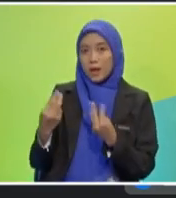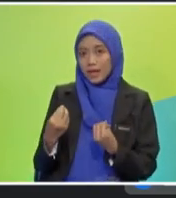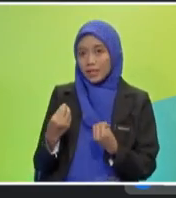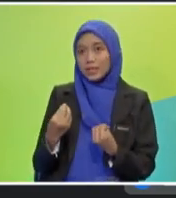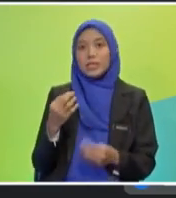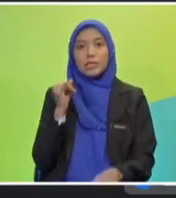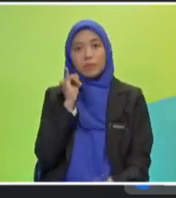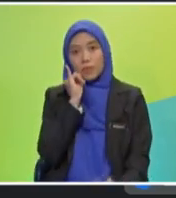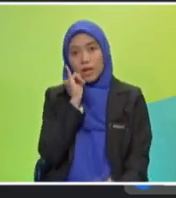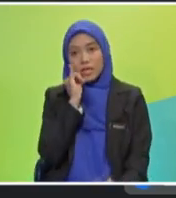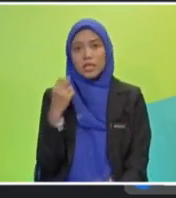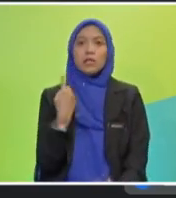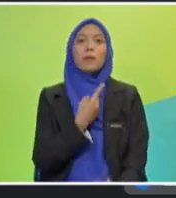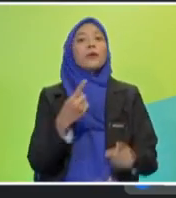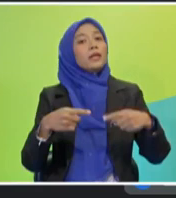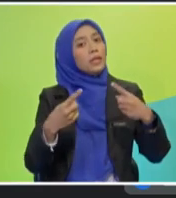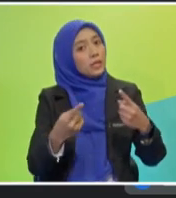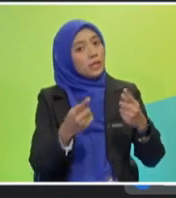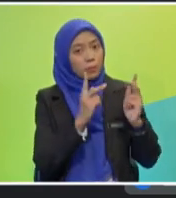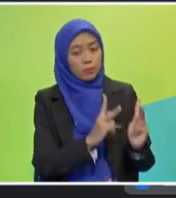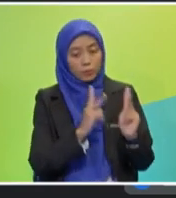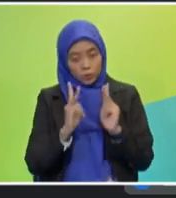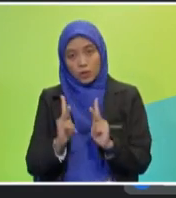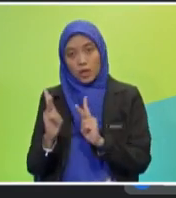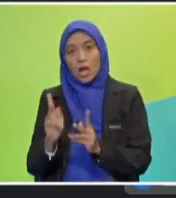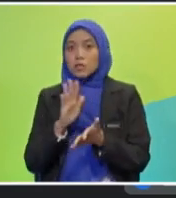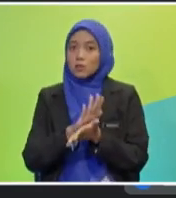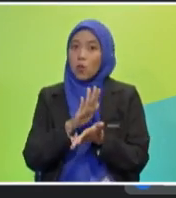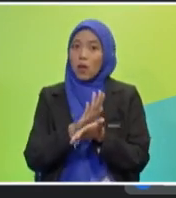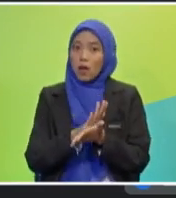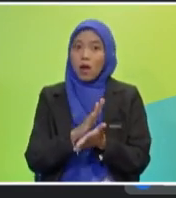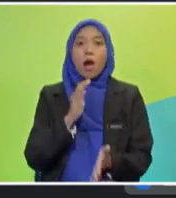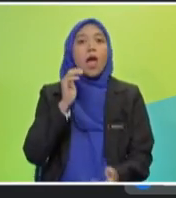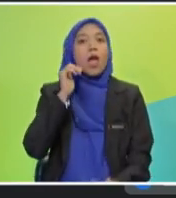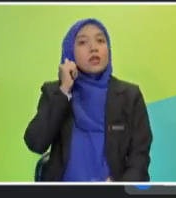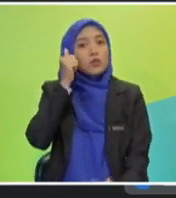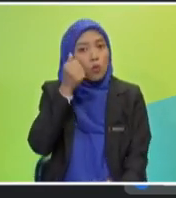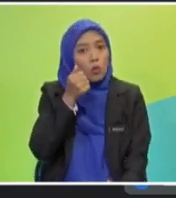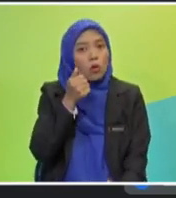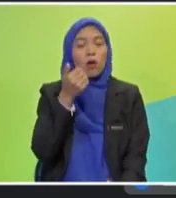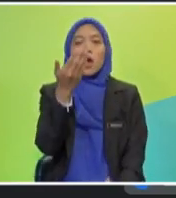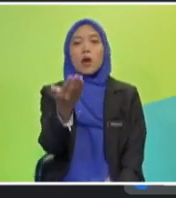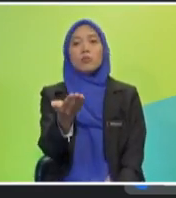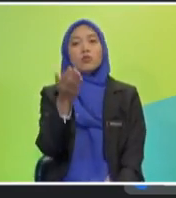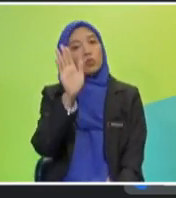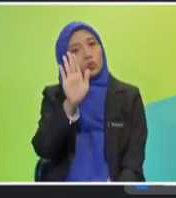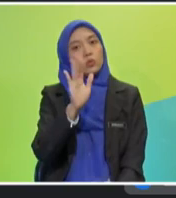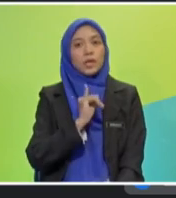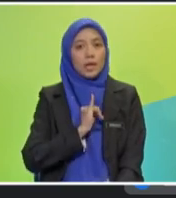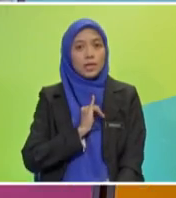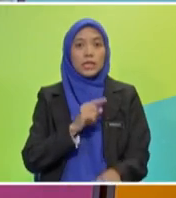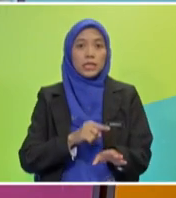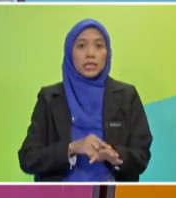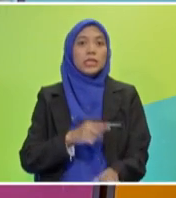Iman, mari kita pergi ke perpustakaan sekolah esok. Kamu tunggu saya di